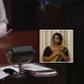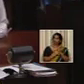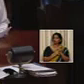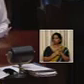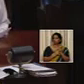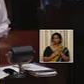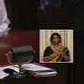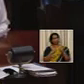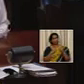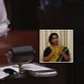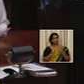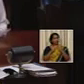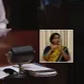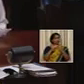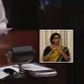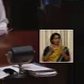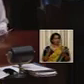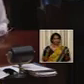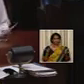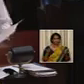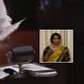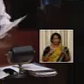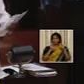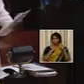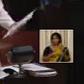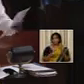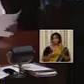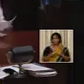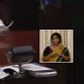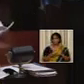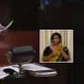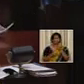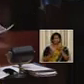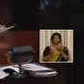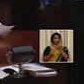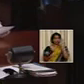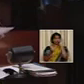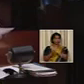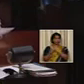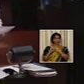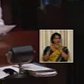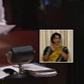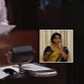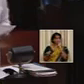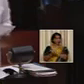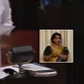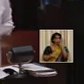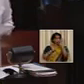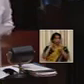පත්වෙන පිළිතුරක් අපිට ලබා දුන්නේ නැහැ. මම මේ ප්‍රශ්නේ ඉදිරිපත් කරේ තැන්පත් කරුවන් 6400ක්